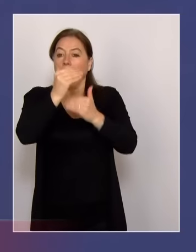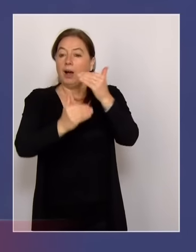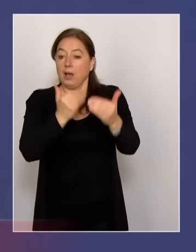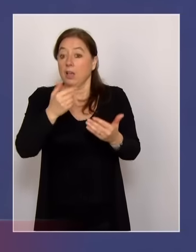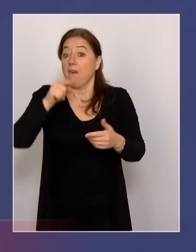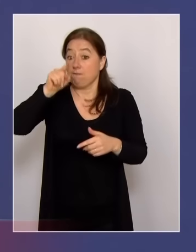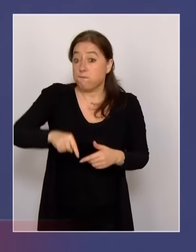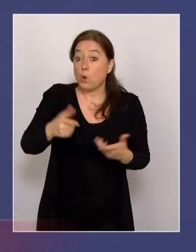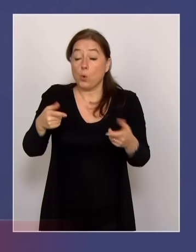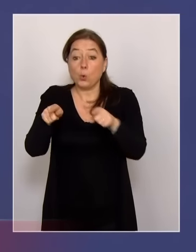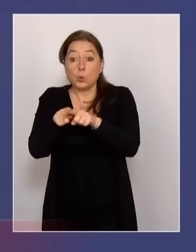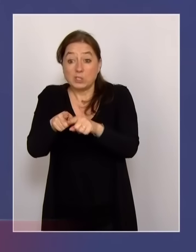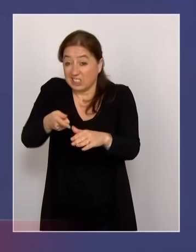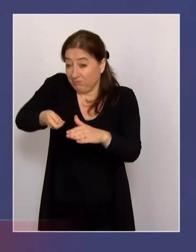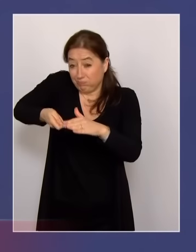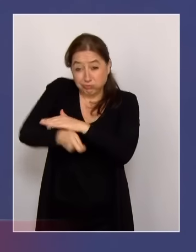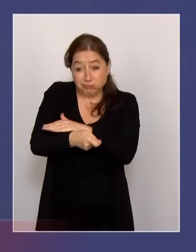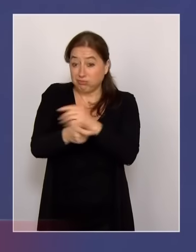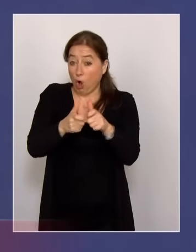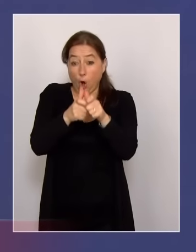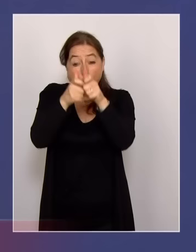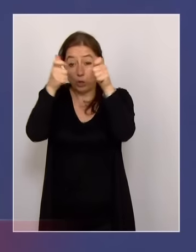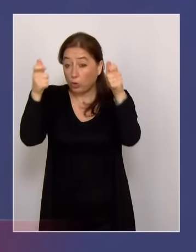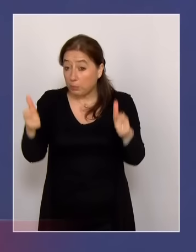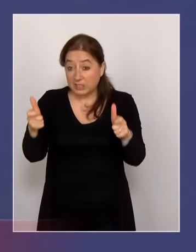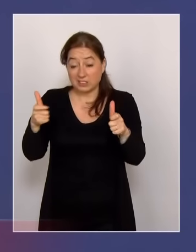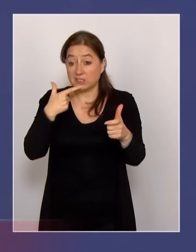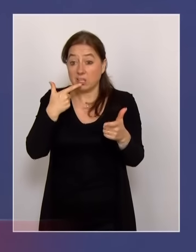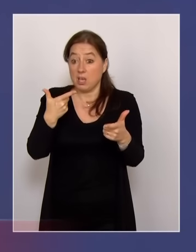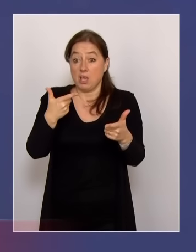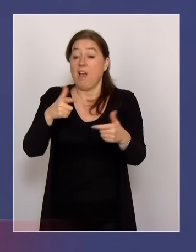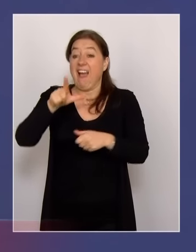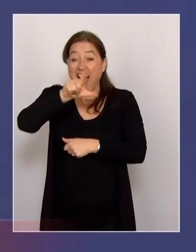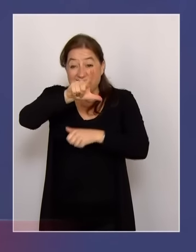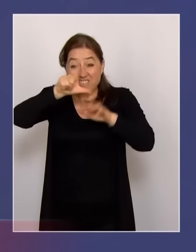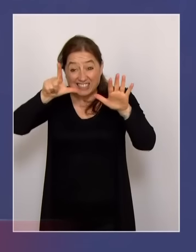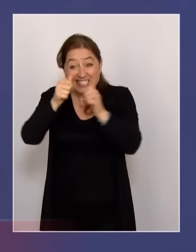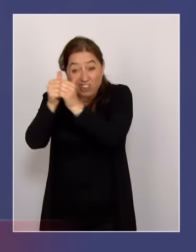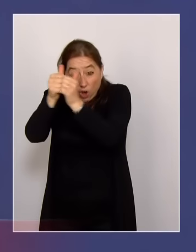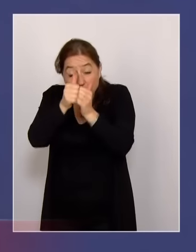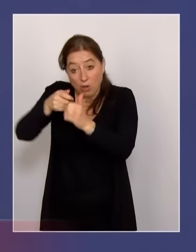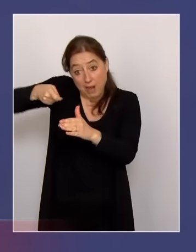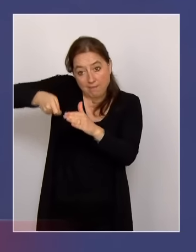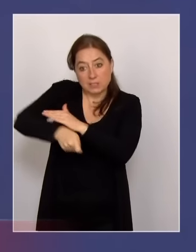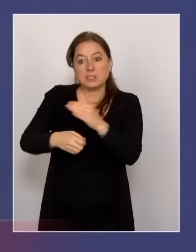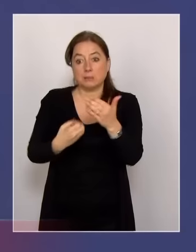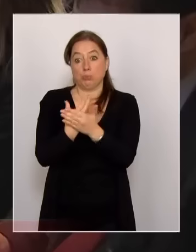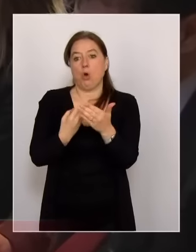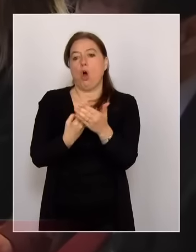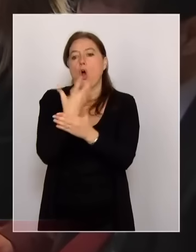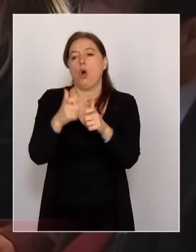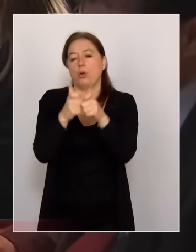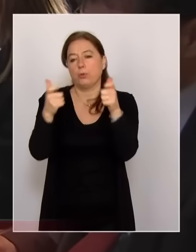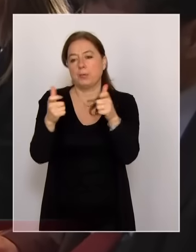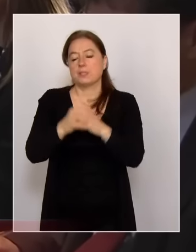massivement les entreprises dans nos secteurs stratégiques avec des nouveaux investissements à 27. J'y reviendrai dans un instant. Mais